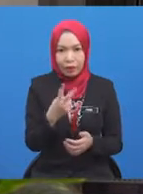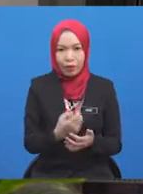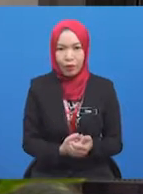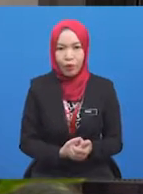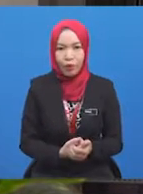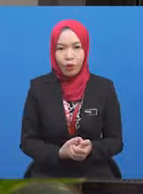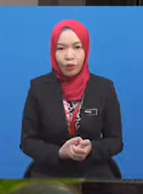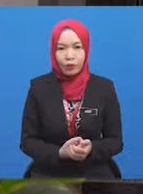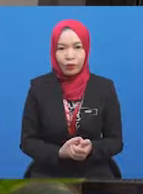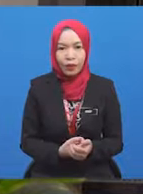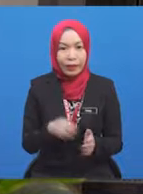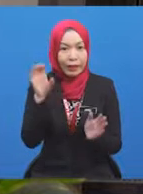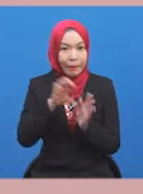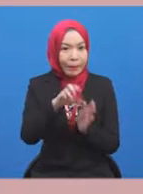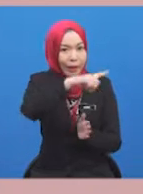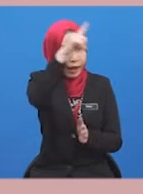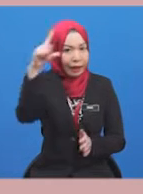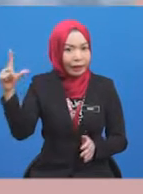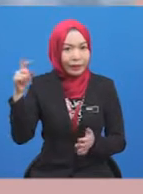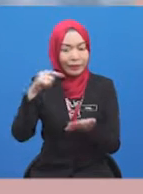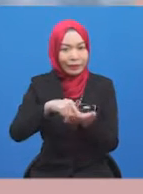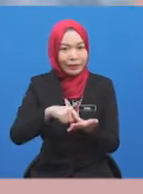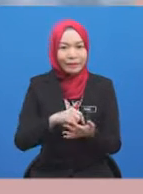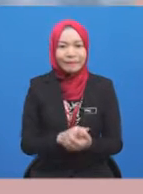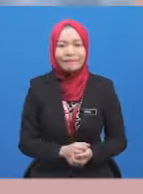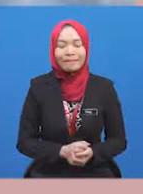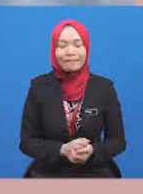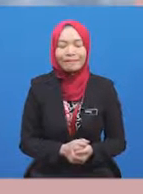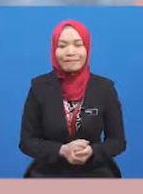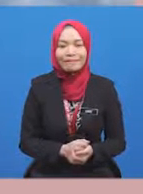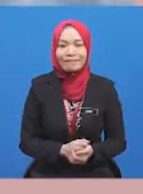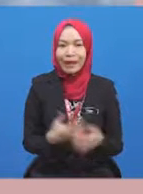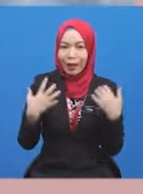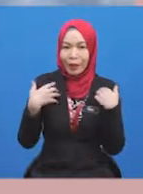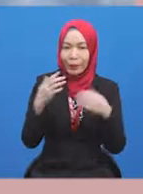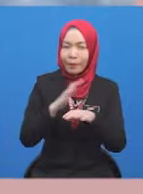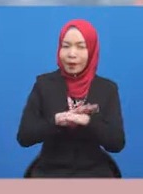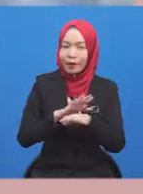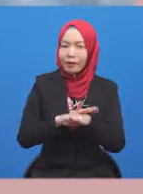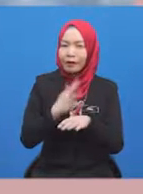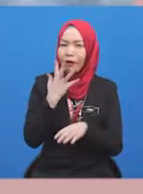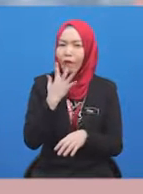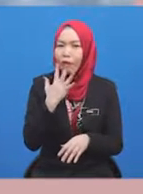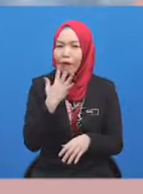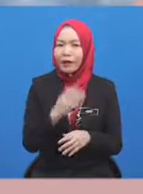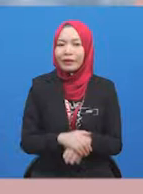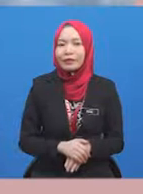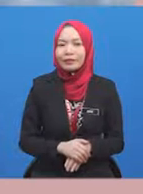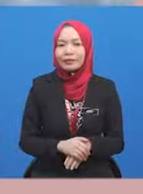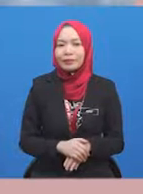lihat gambar langit ini. Jika diperhatikan, terdapat pelbagai tona warna yang